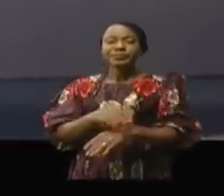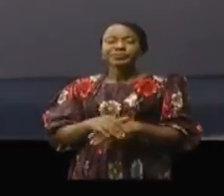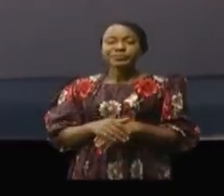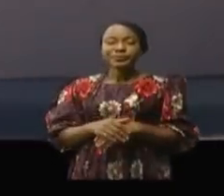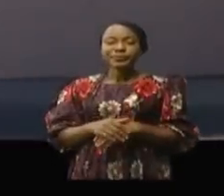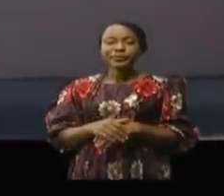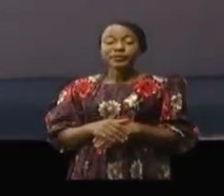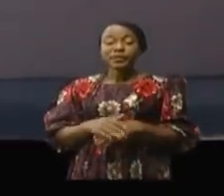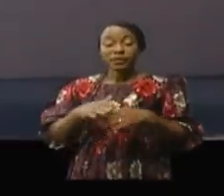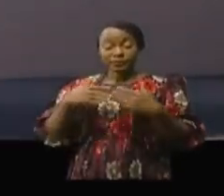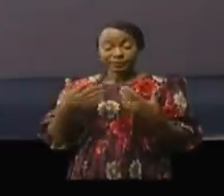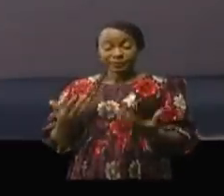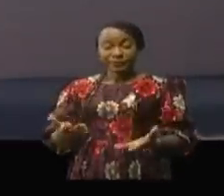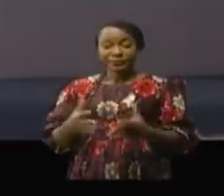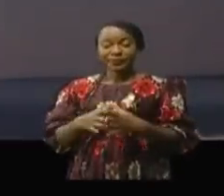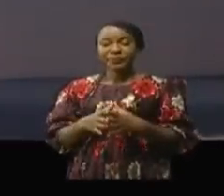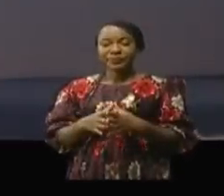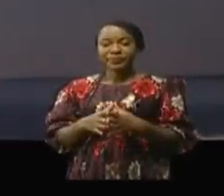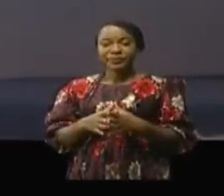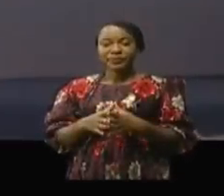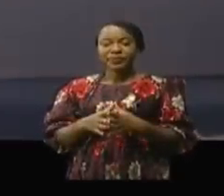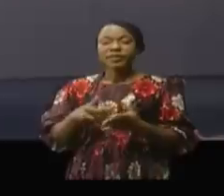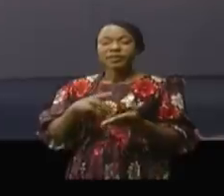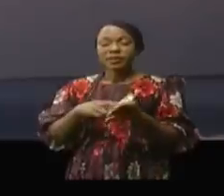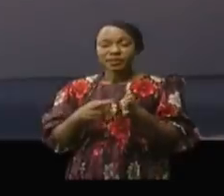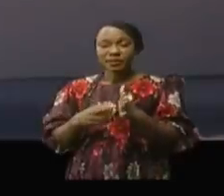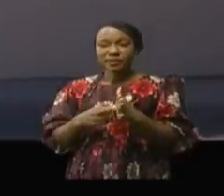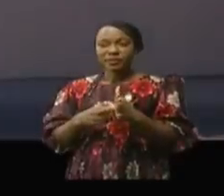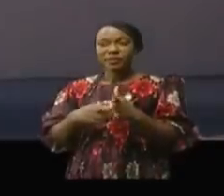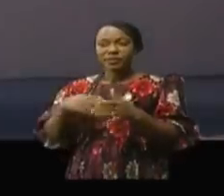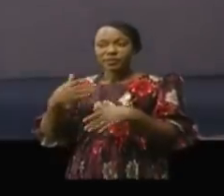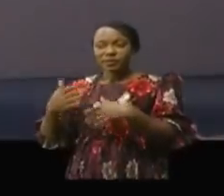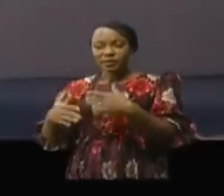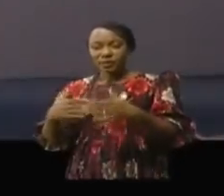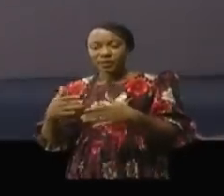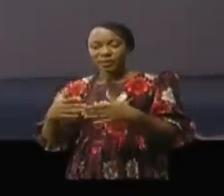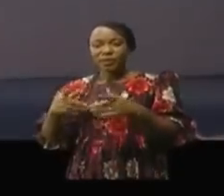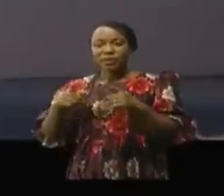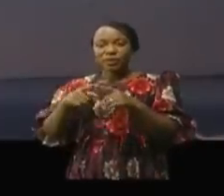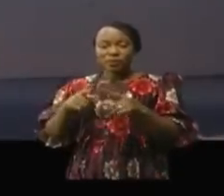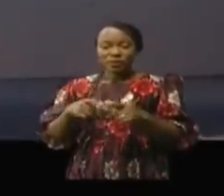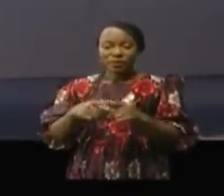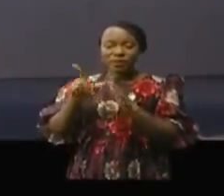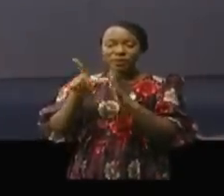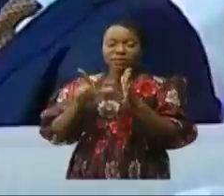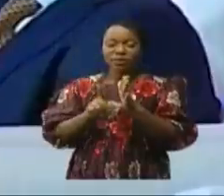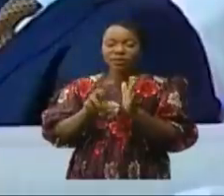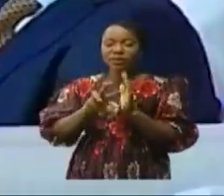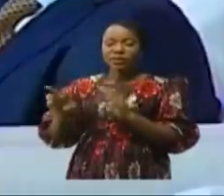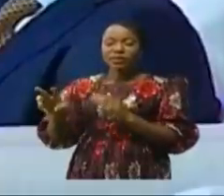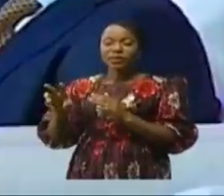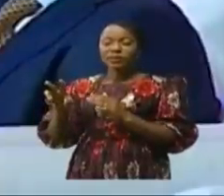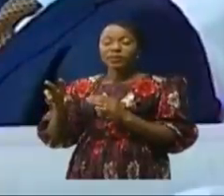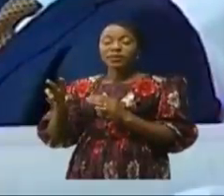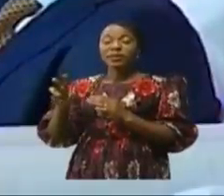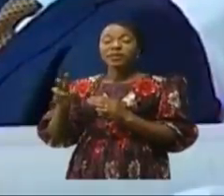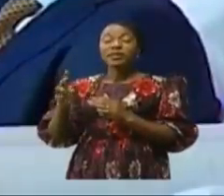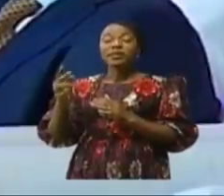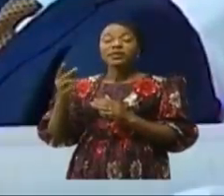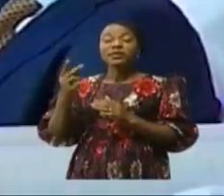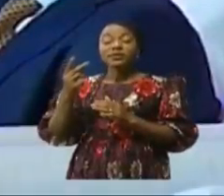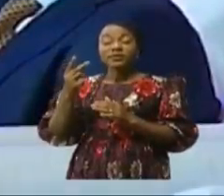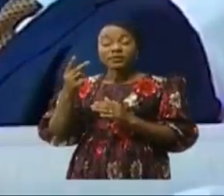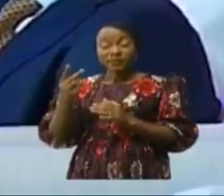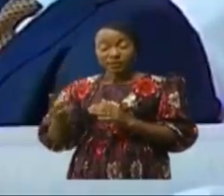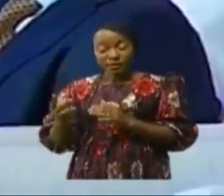À cet égard, il est impérieux d'appliquer les dispositions de la loi de 2015 ainsi que